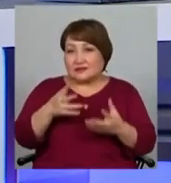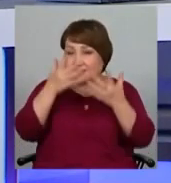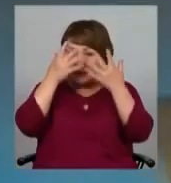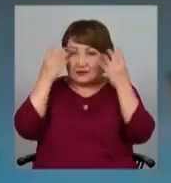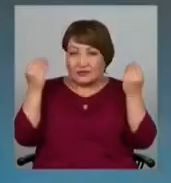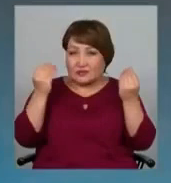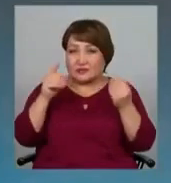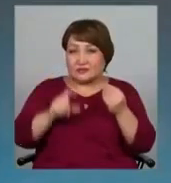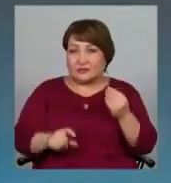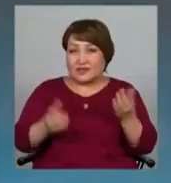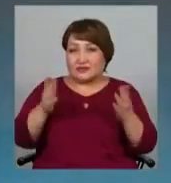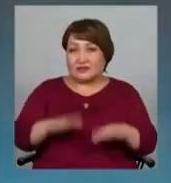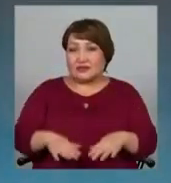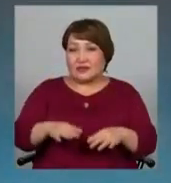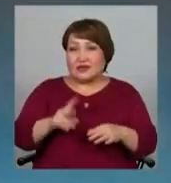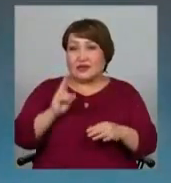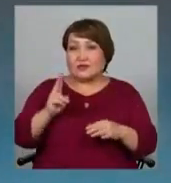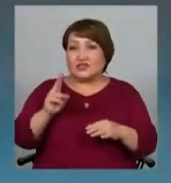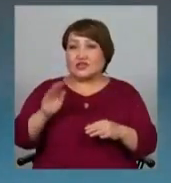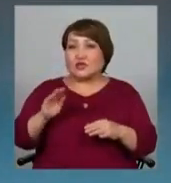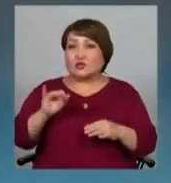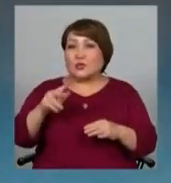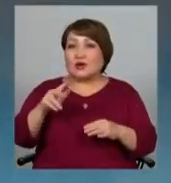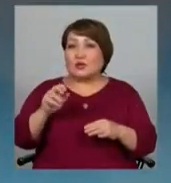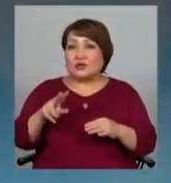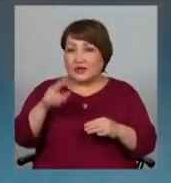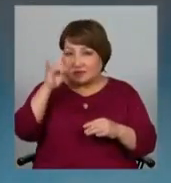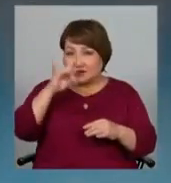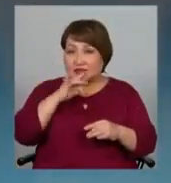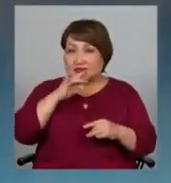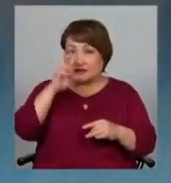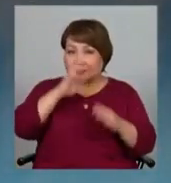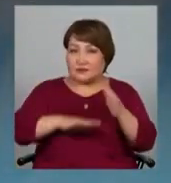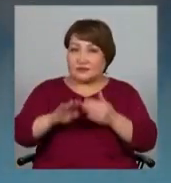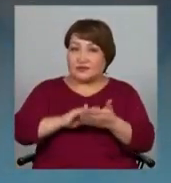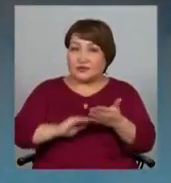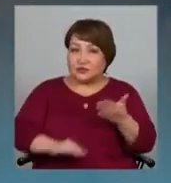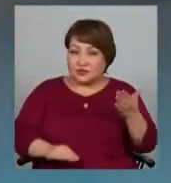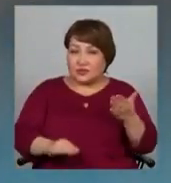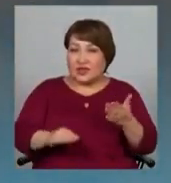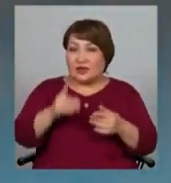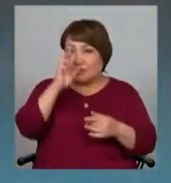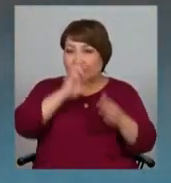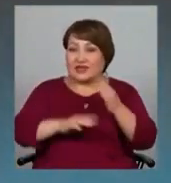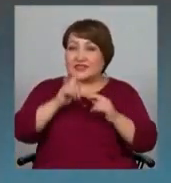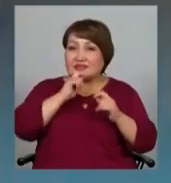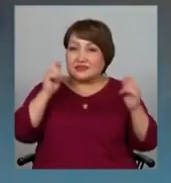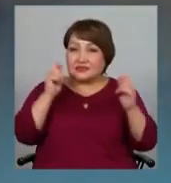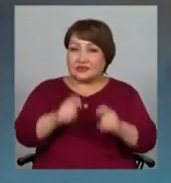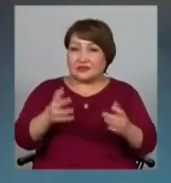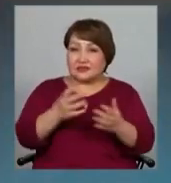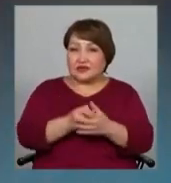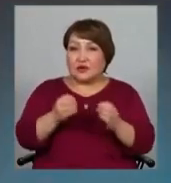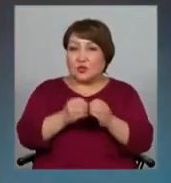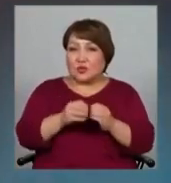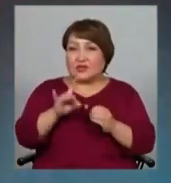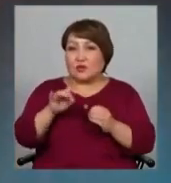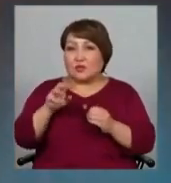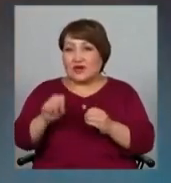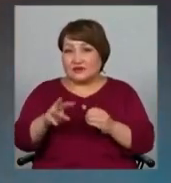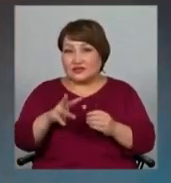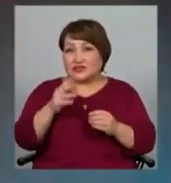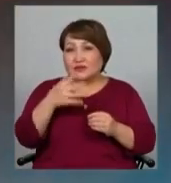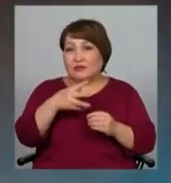Қабдеш Жұмаділов Қазақстанның халық жазушысы, мемлекеттік сыйлықтың иегері. 10 роман, 21 повесть, 70-ден астам әңгіме